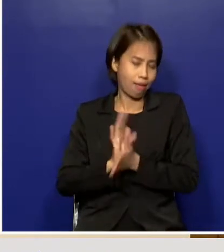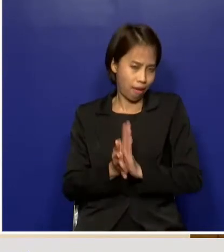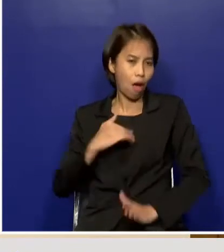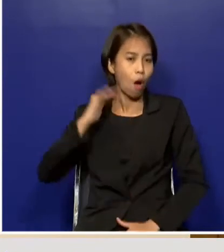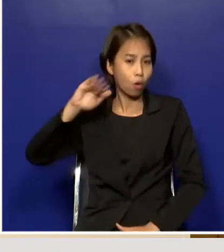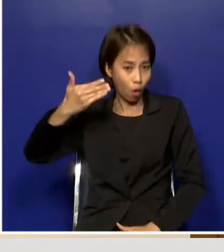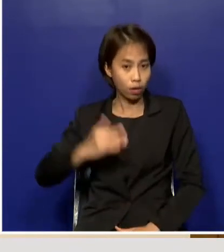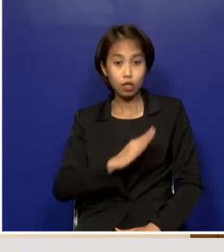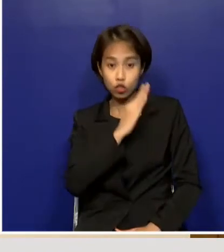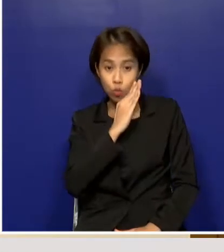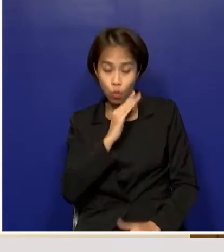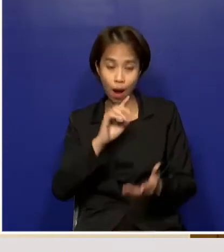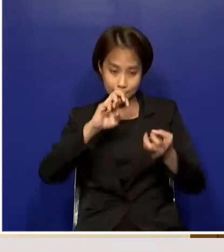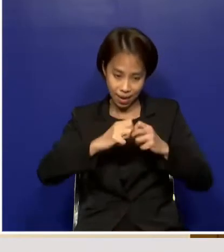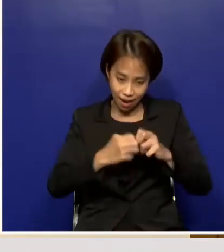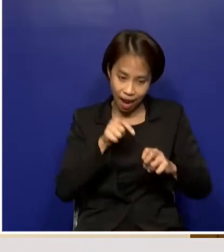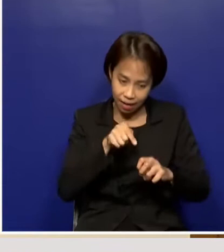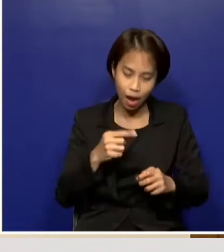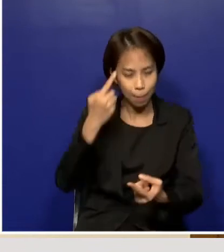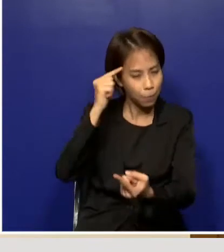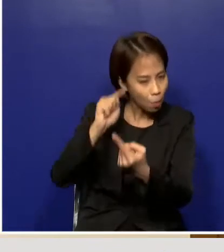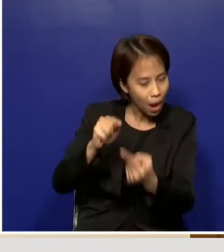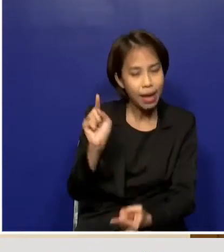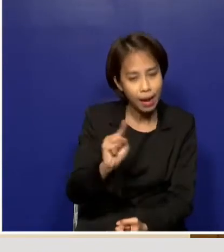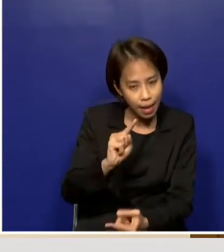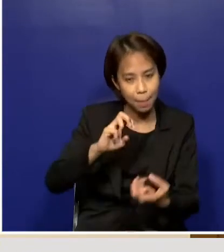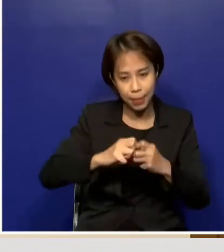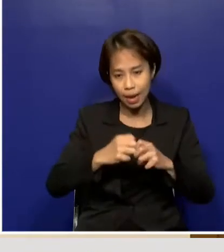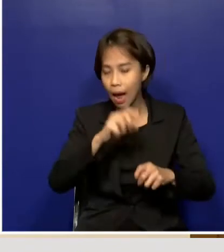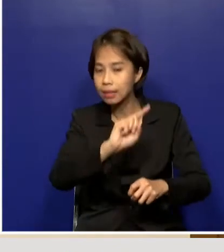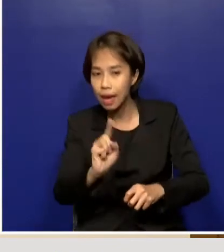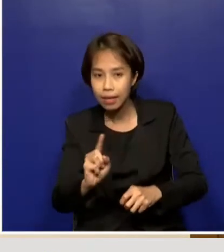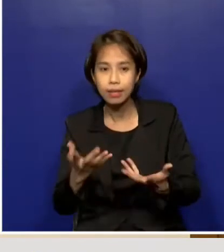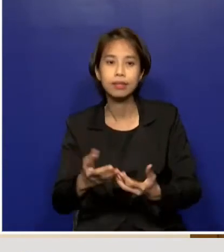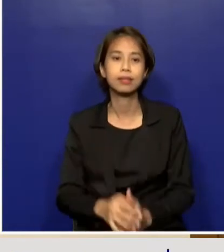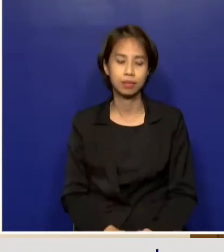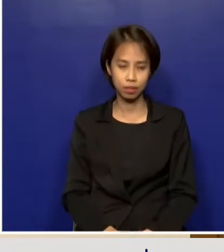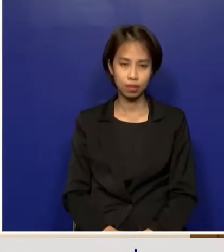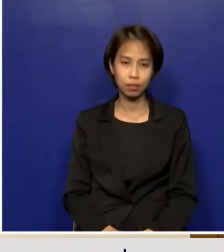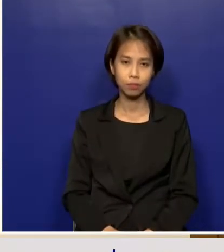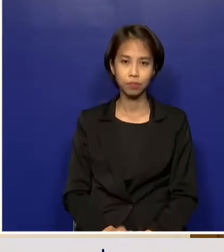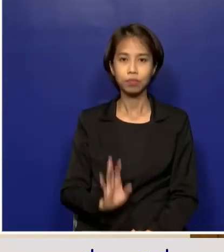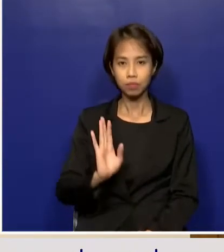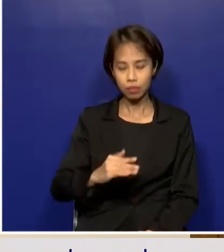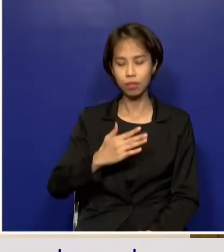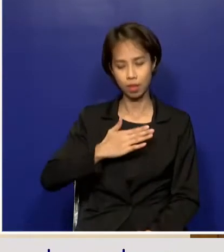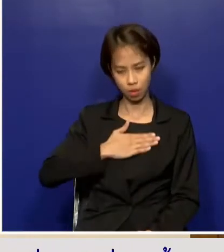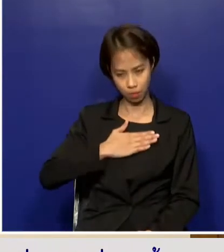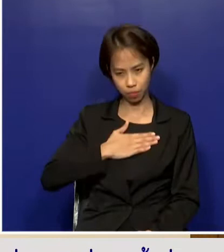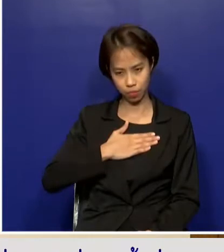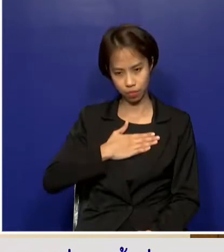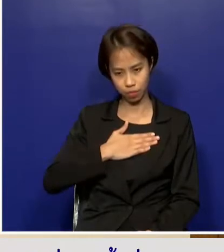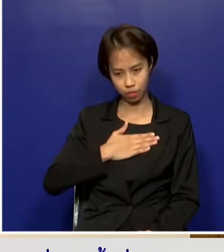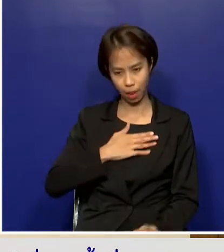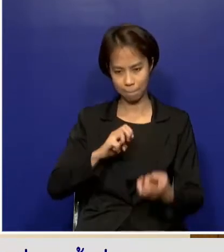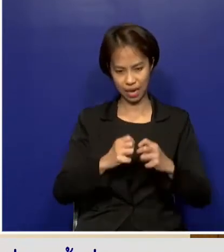ถาเรามองปญหา มองปองหมายเราต้การอะไรปัญหามันอยู่ที่ไหน้นทาง ครางทางเป็ยไเราจะต้องเอาตัวออกแ